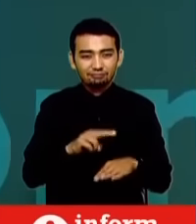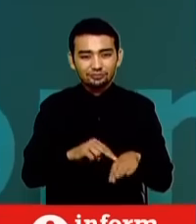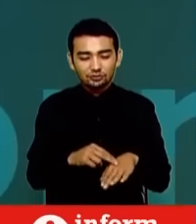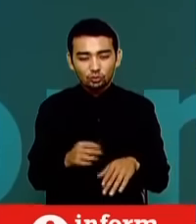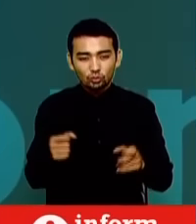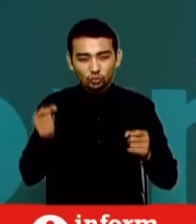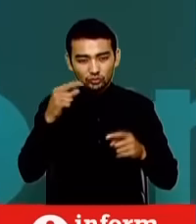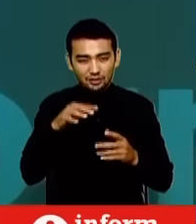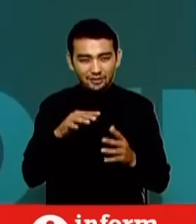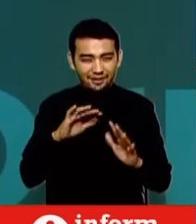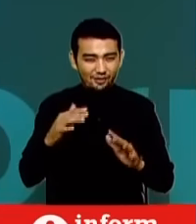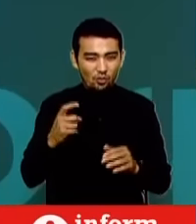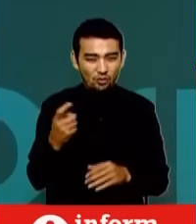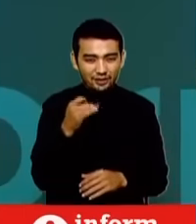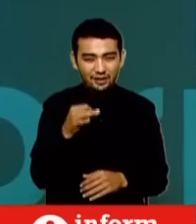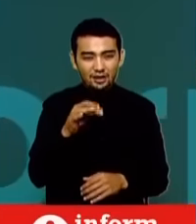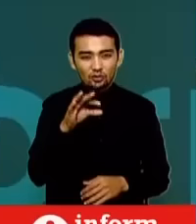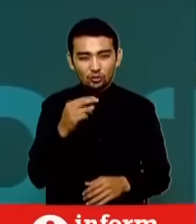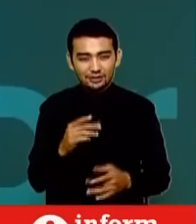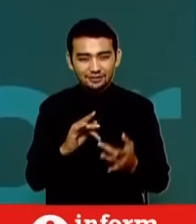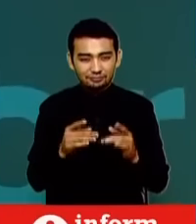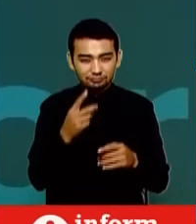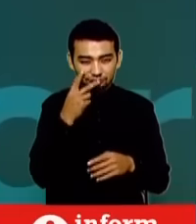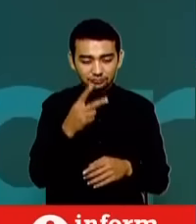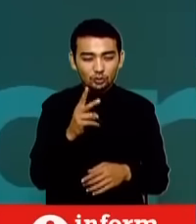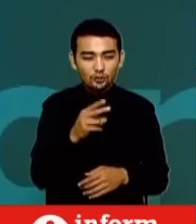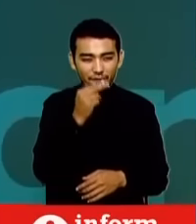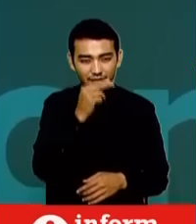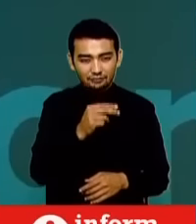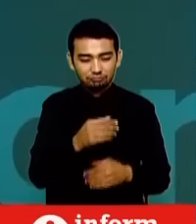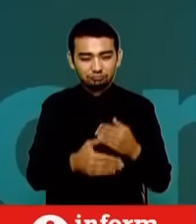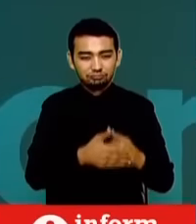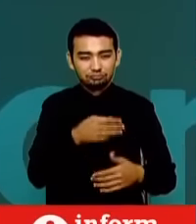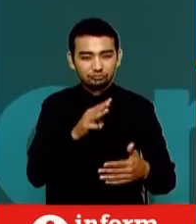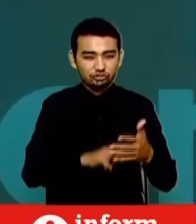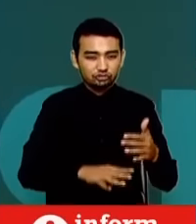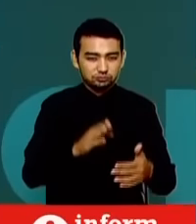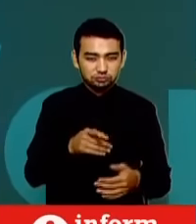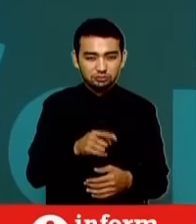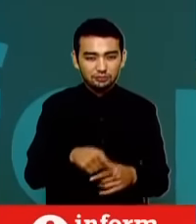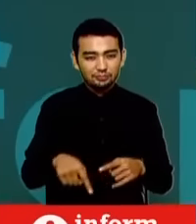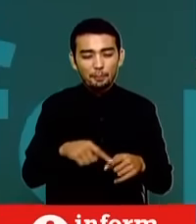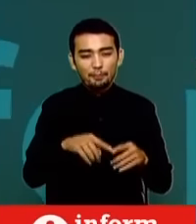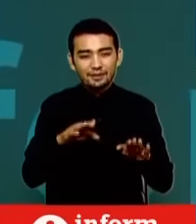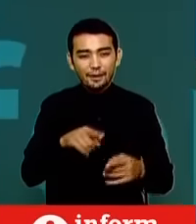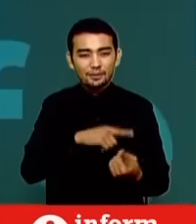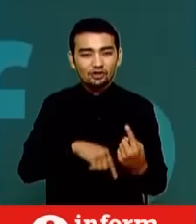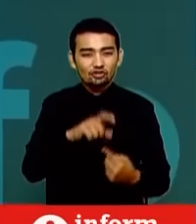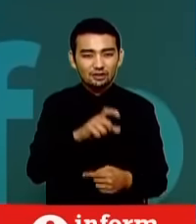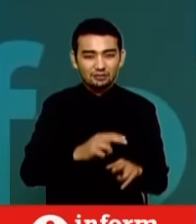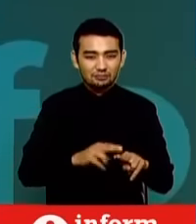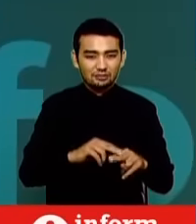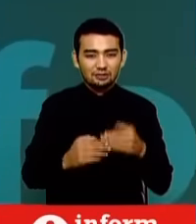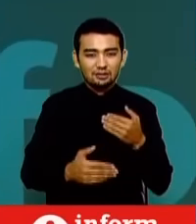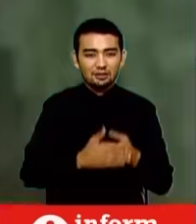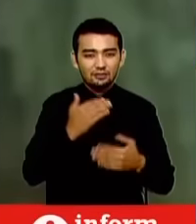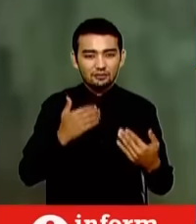при помощи социальных сетей и признали его виновным. За нанесенный ущерб уникальному месту предпринимателя наказали.